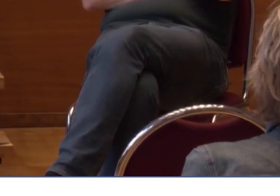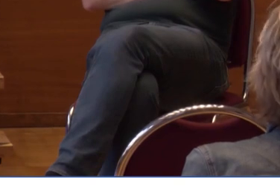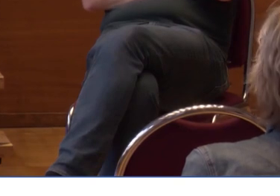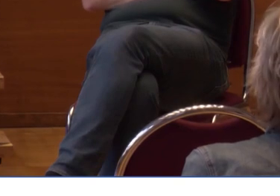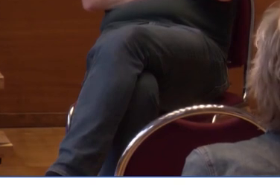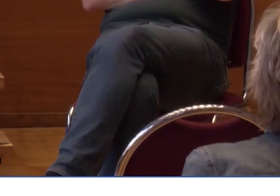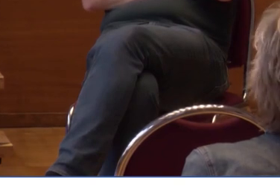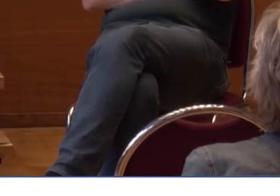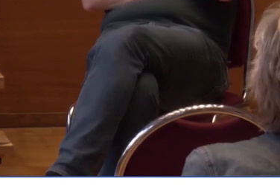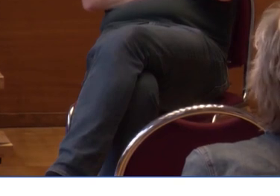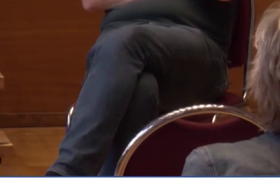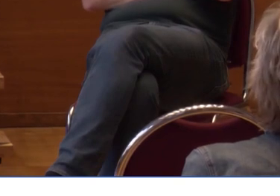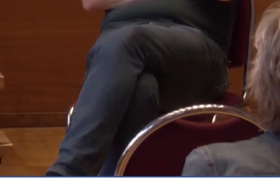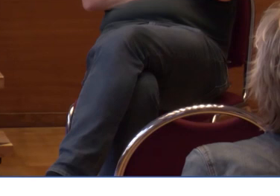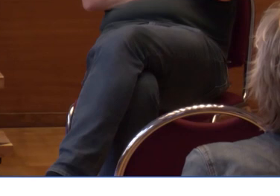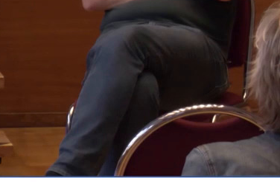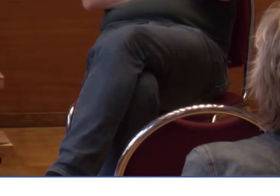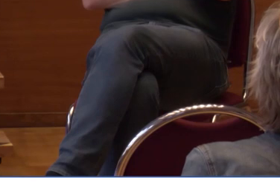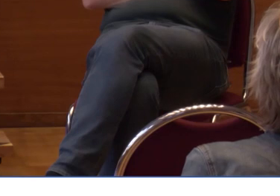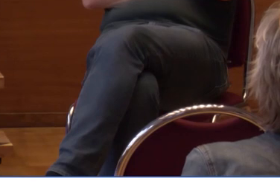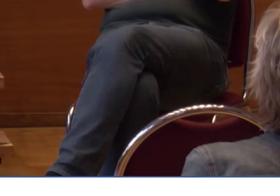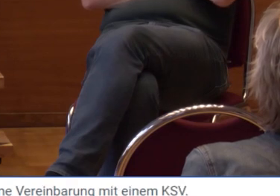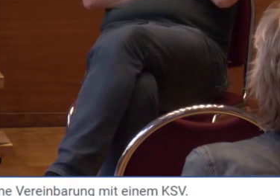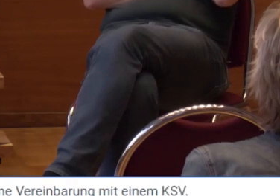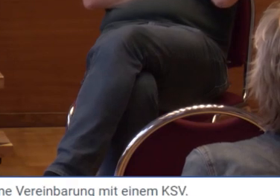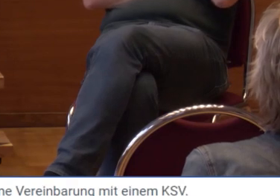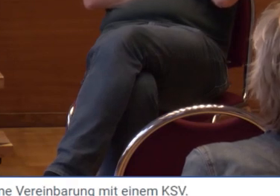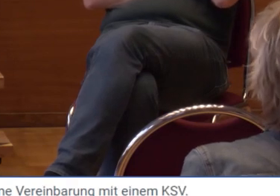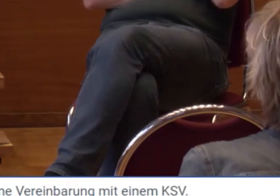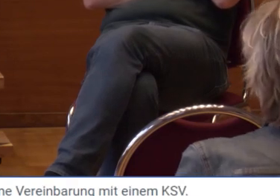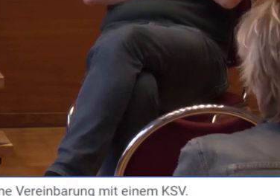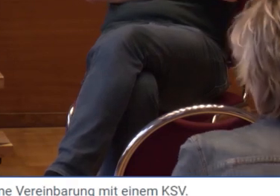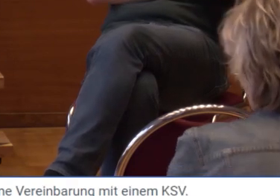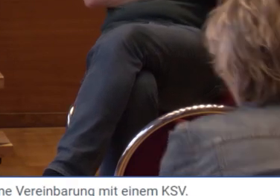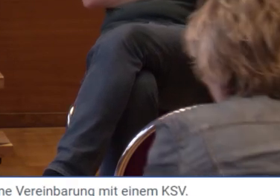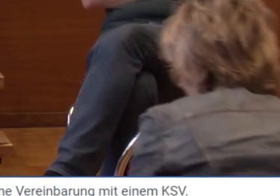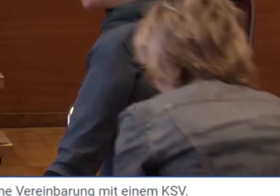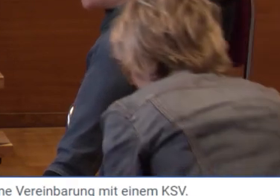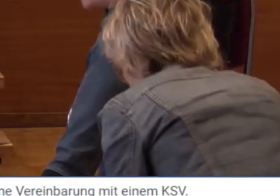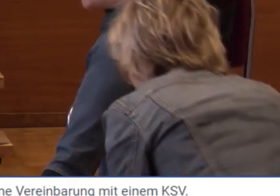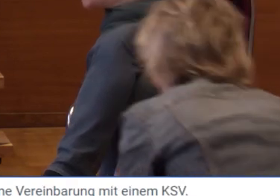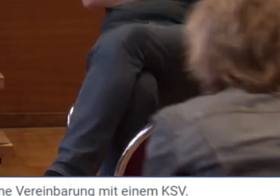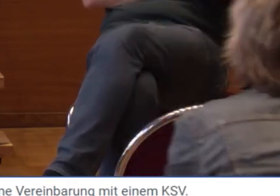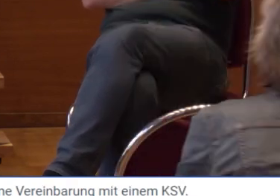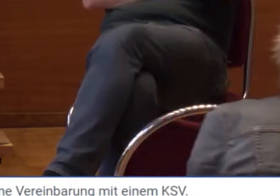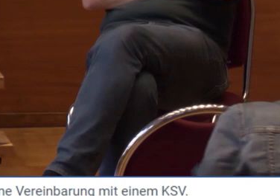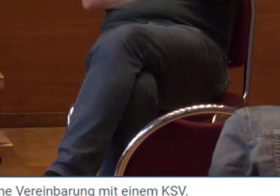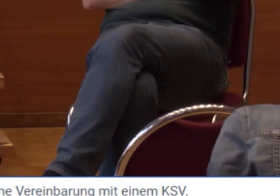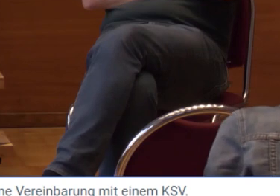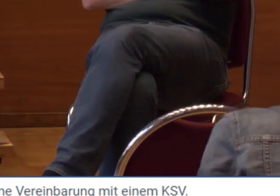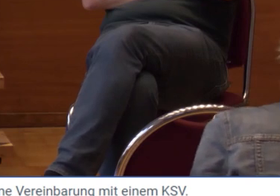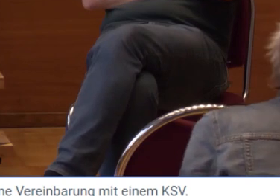unsere Sozialplanung ist da dran führt hier schon Gespräche mit einigen leistungserbringen in Sachsen